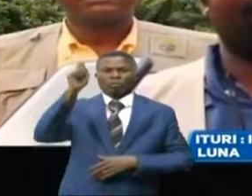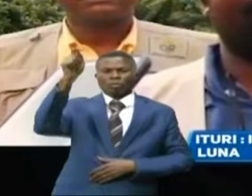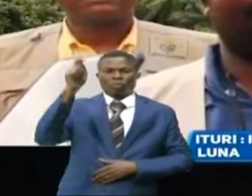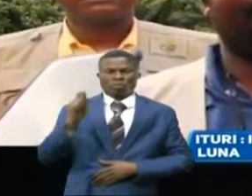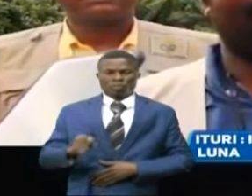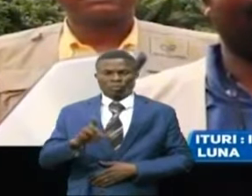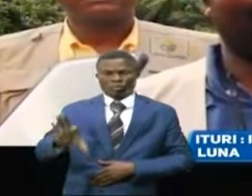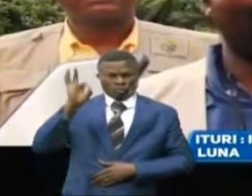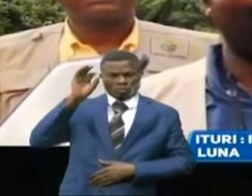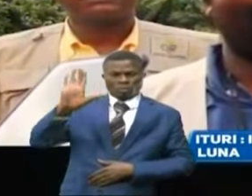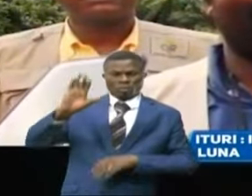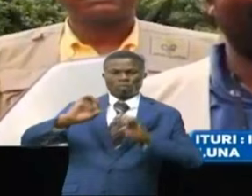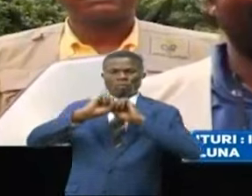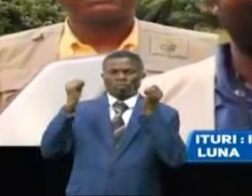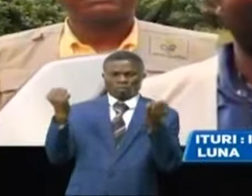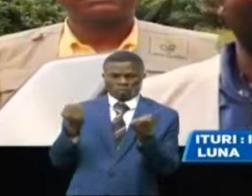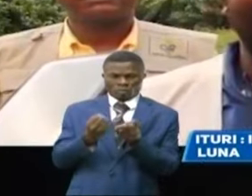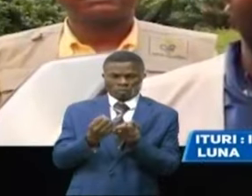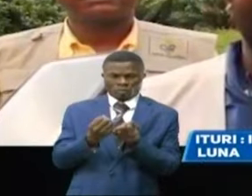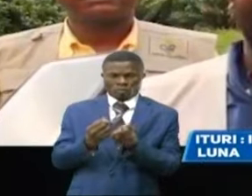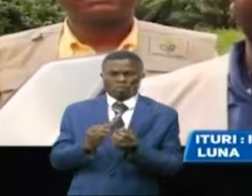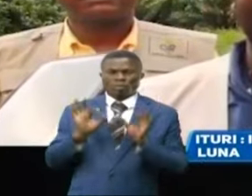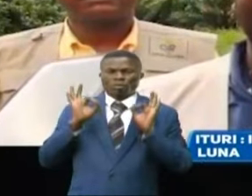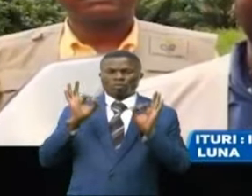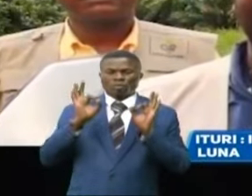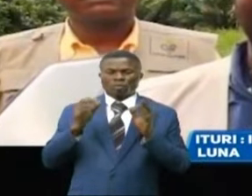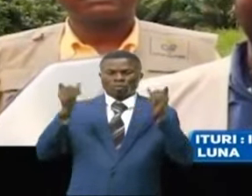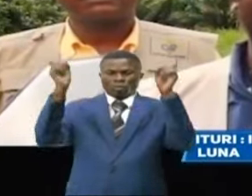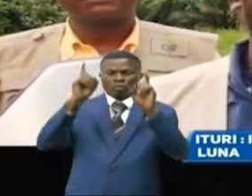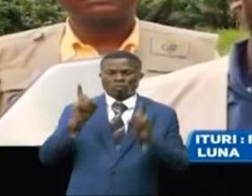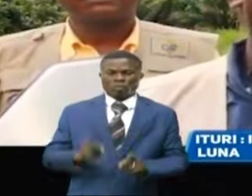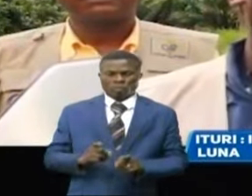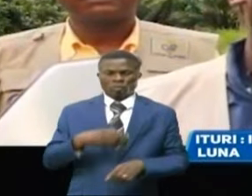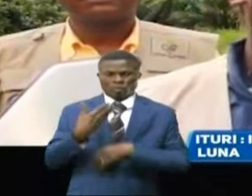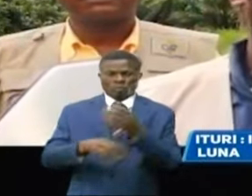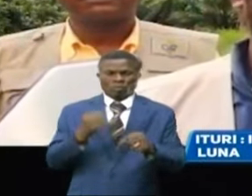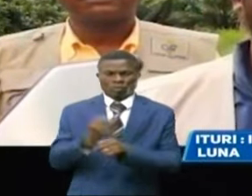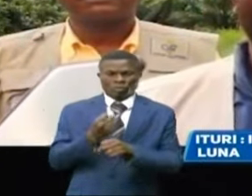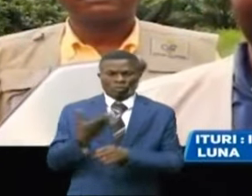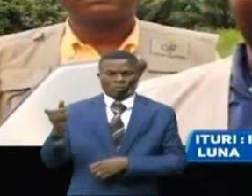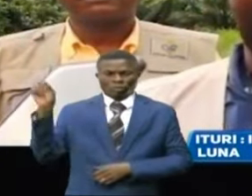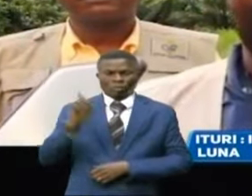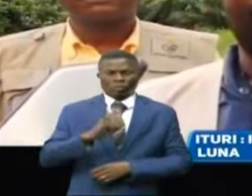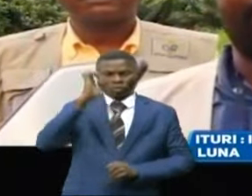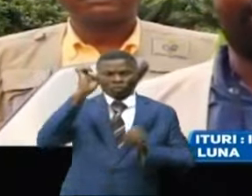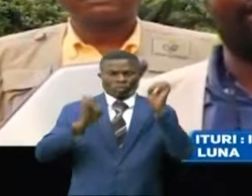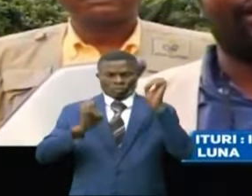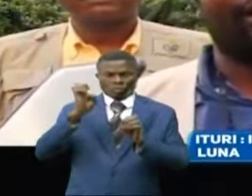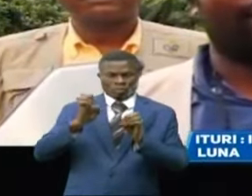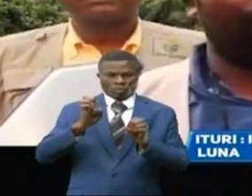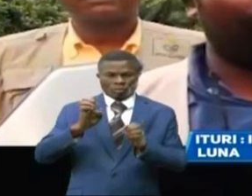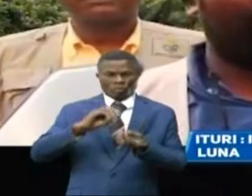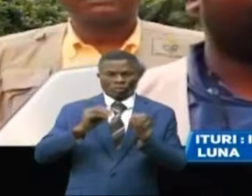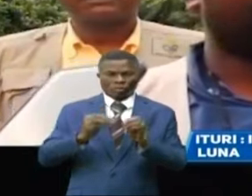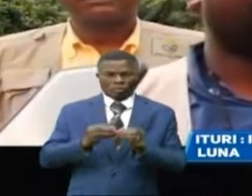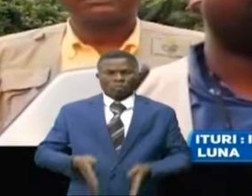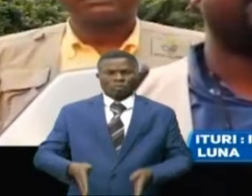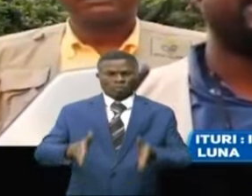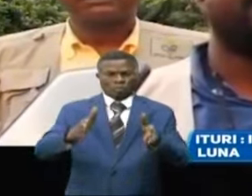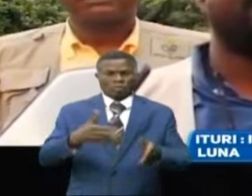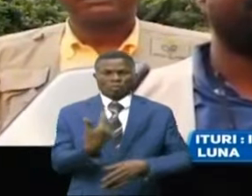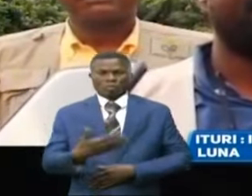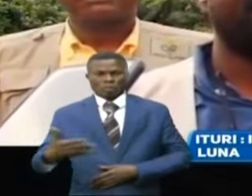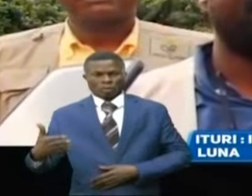leur société Good New Africa SRL. Pour venir évaluer le nombre de bourbiers et des